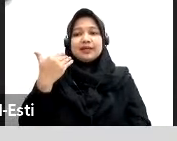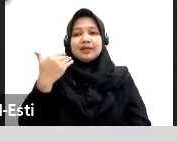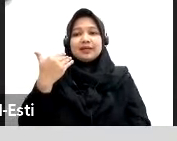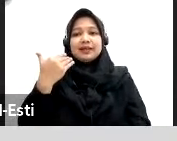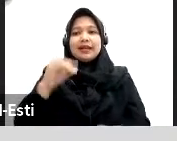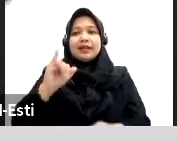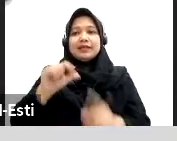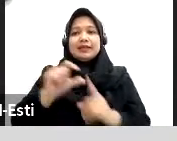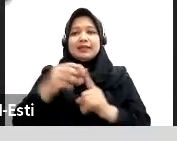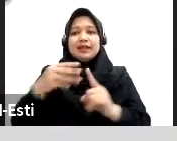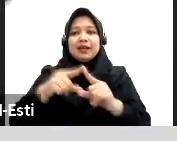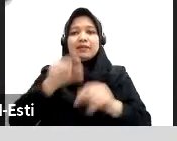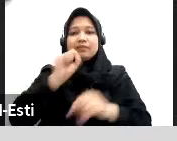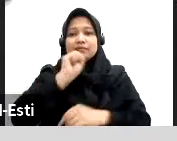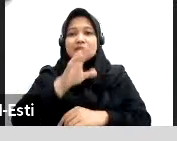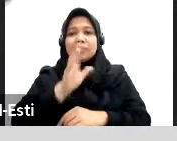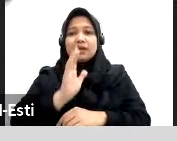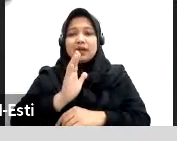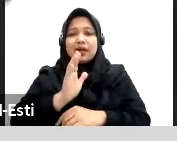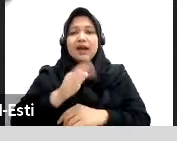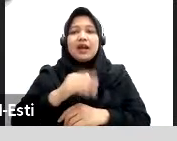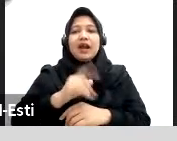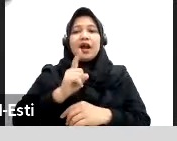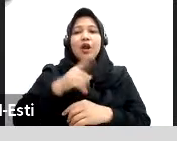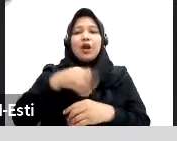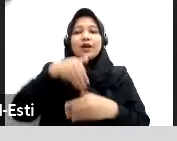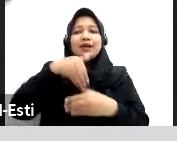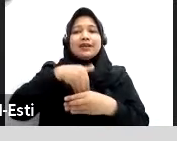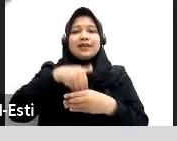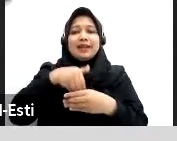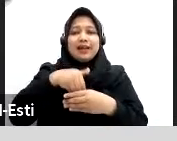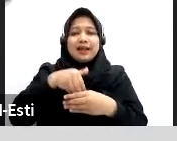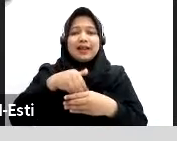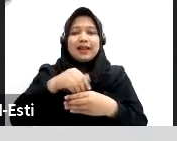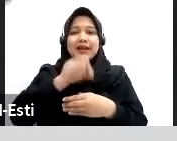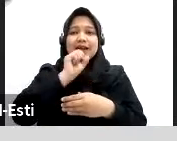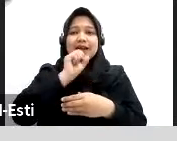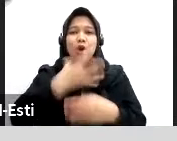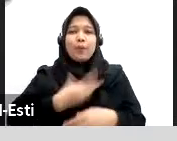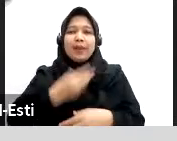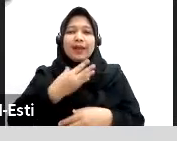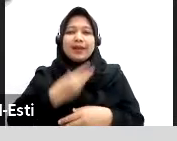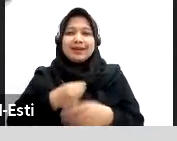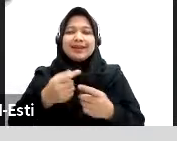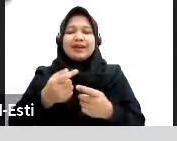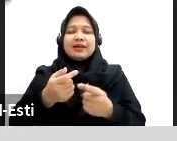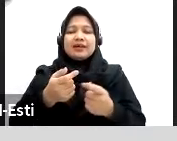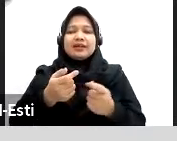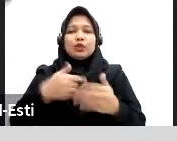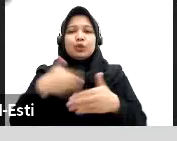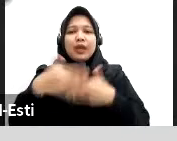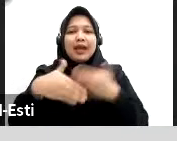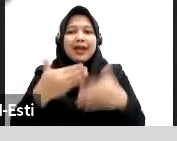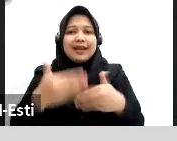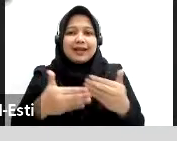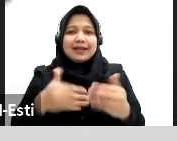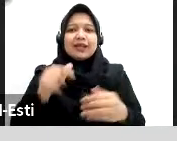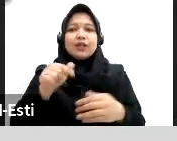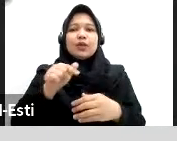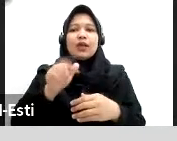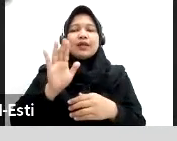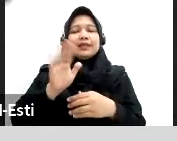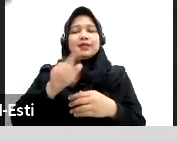idea bahwa internal complaint handling ini juga kemudian bisa berkembang menjadi suatu online biskuit resolution